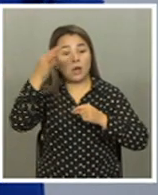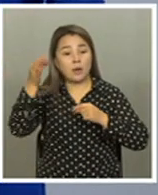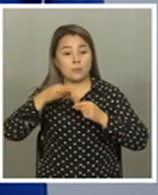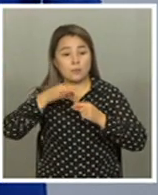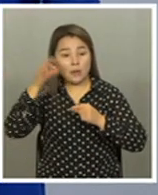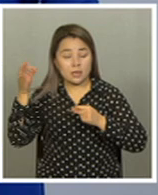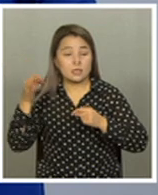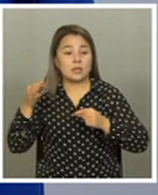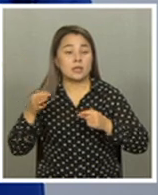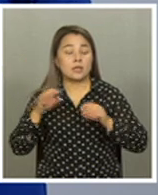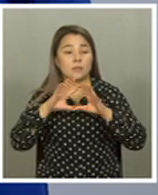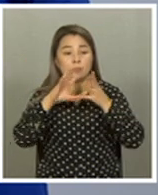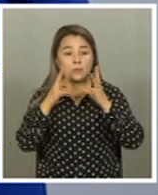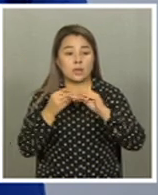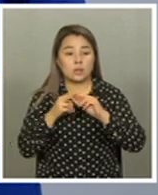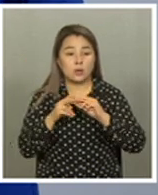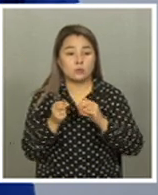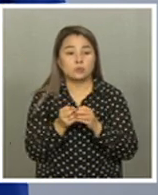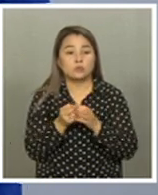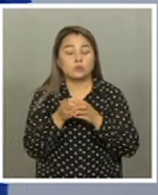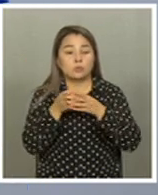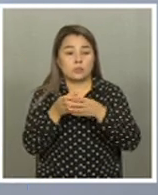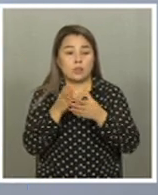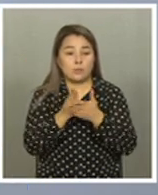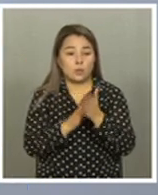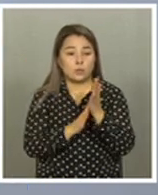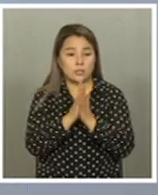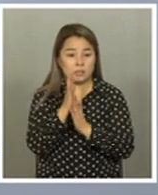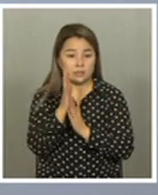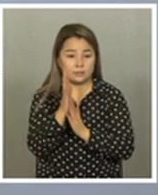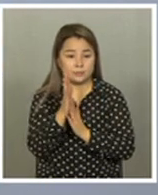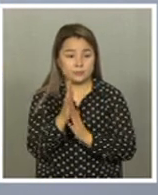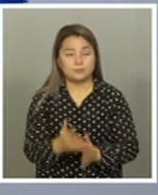денесі жуандап өседі.